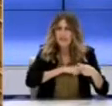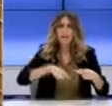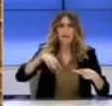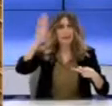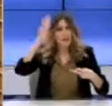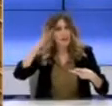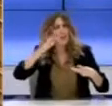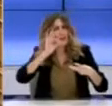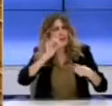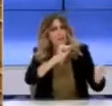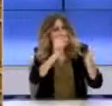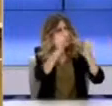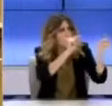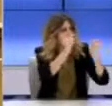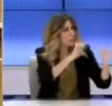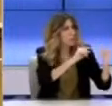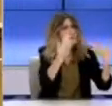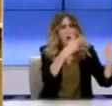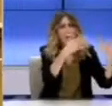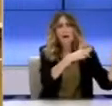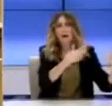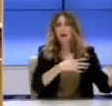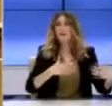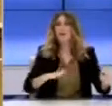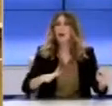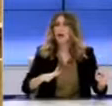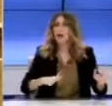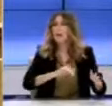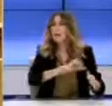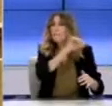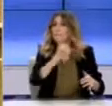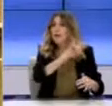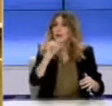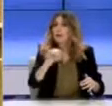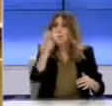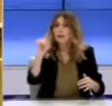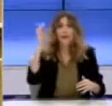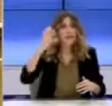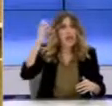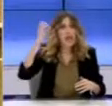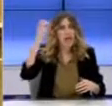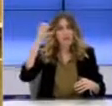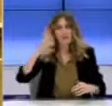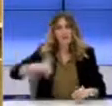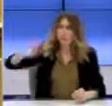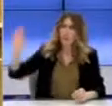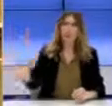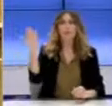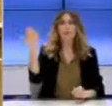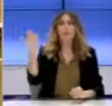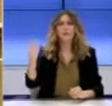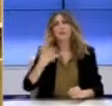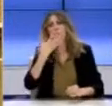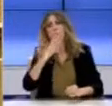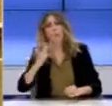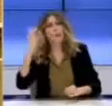έχουμε αρκετά παραδείγματα επιστημόνων οι οποίοι αποπέμφθησαν από την θέση την οποία είχαν λάβει επειδή για κάποιο λόγο